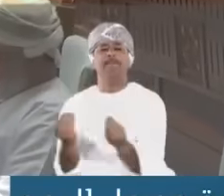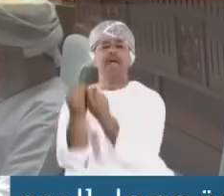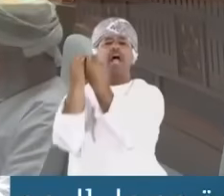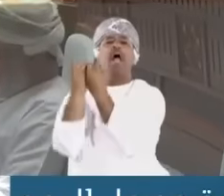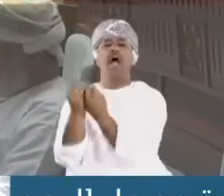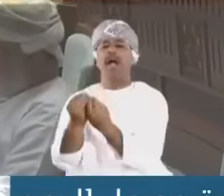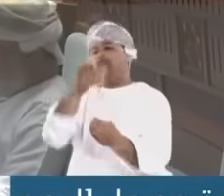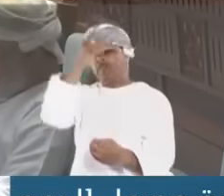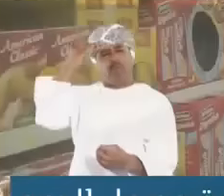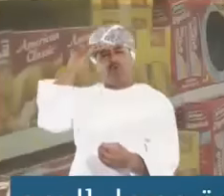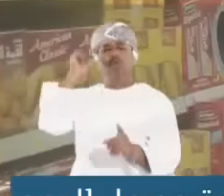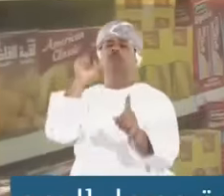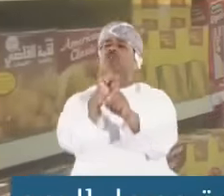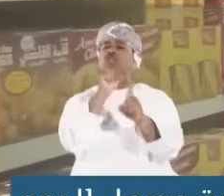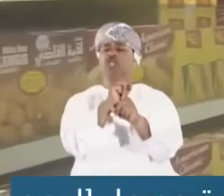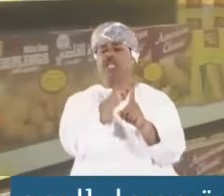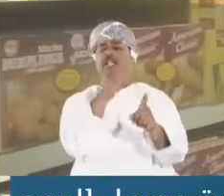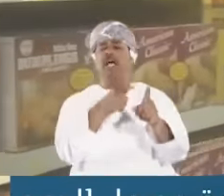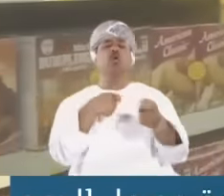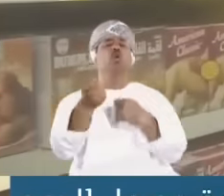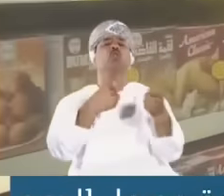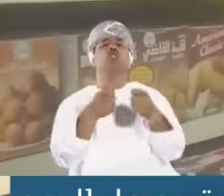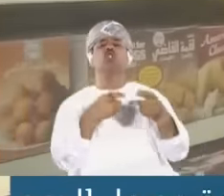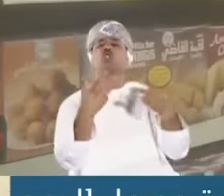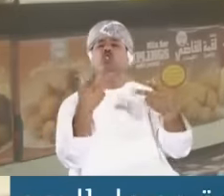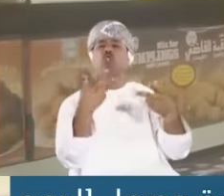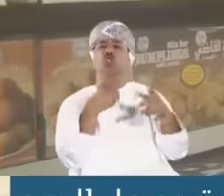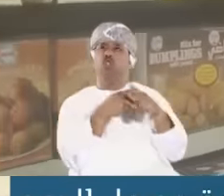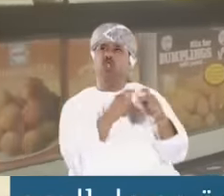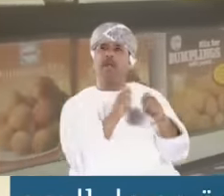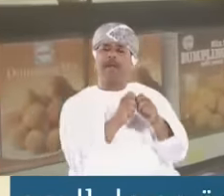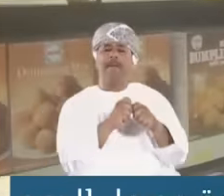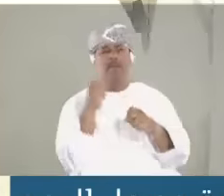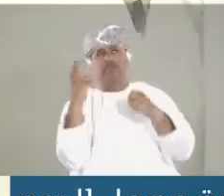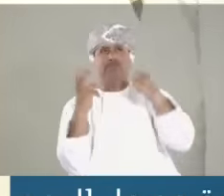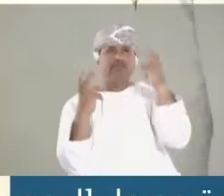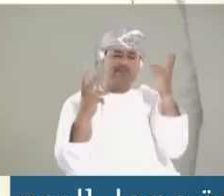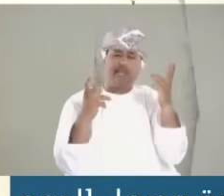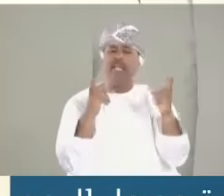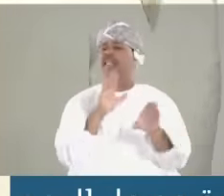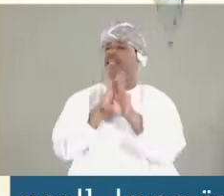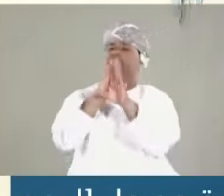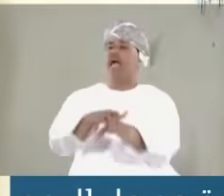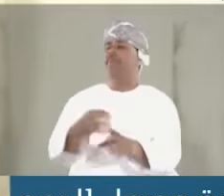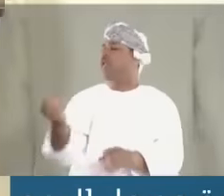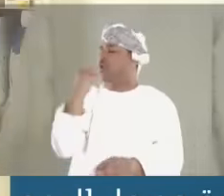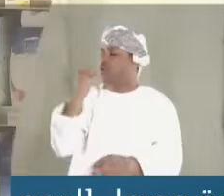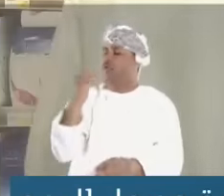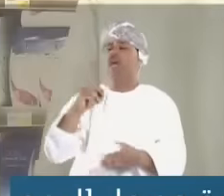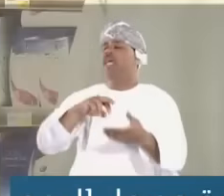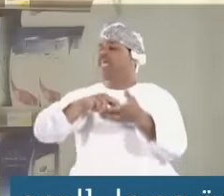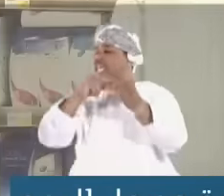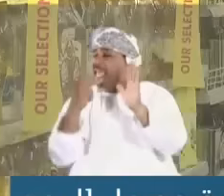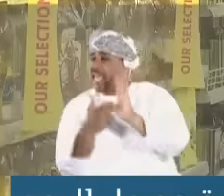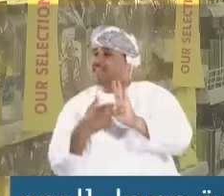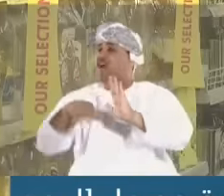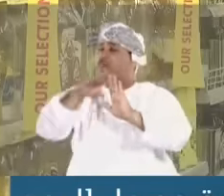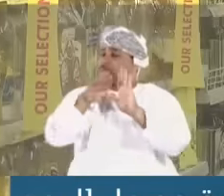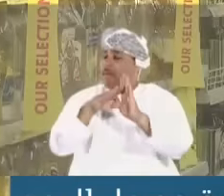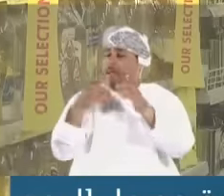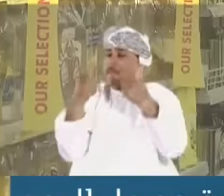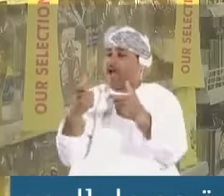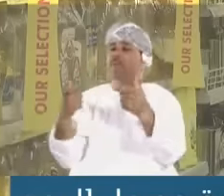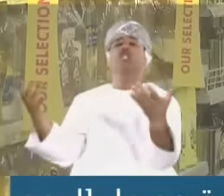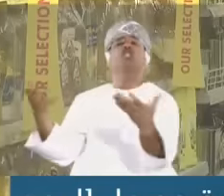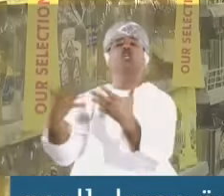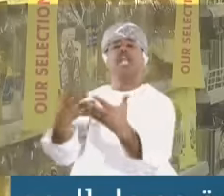من المختصين بوزارة التجارة والصناعة مجموعة من الاستفسارات حول الدعم الغذائي والطرق المتبعة لمراقبة